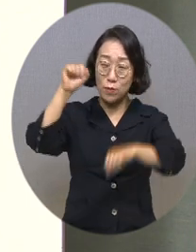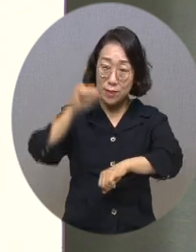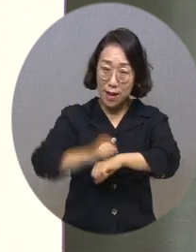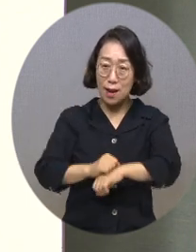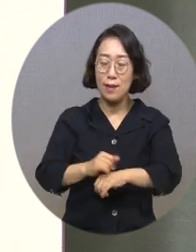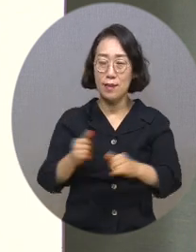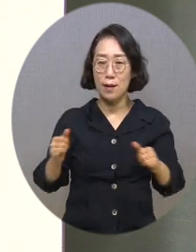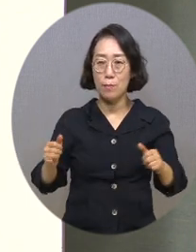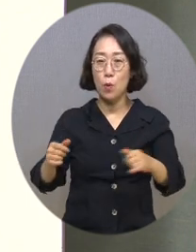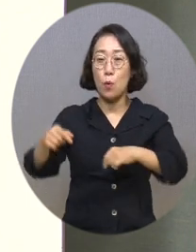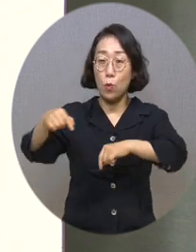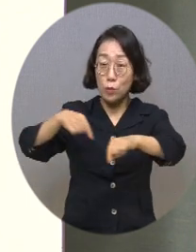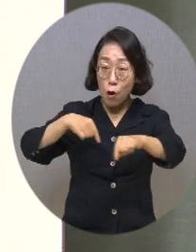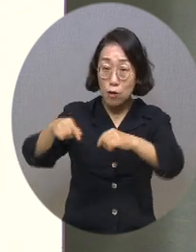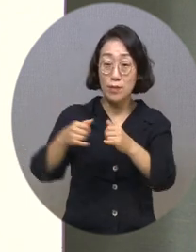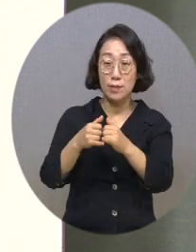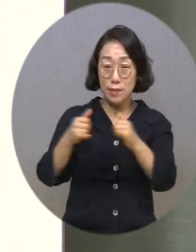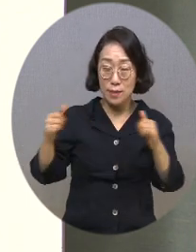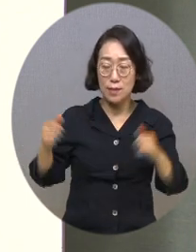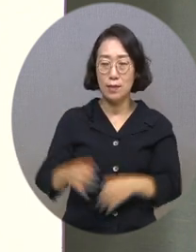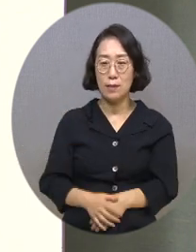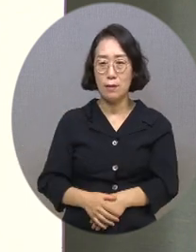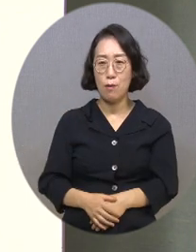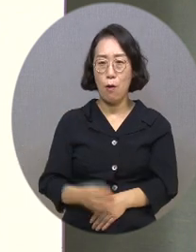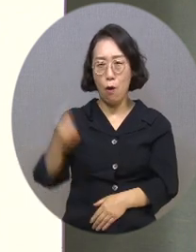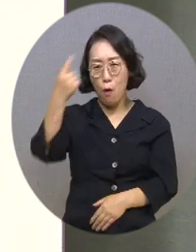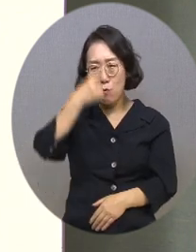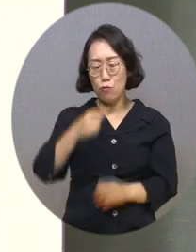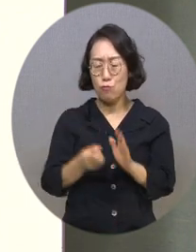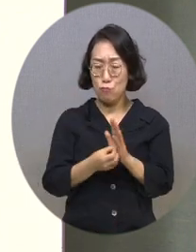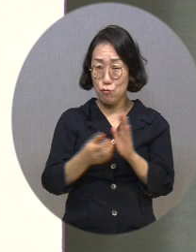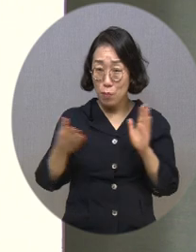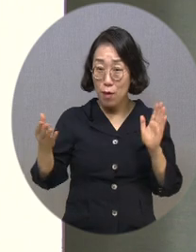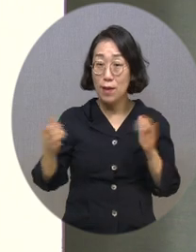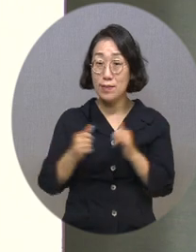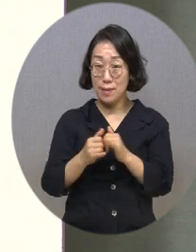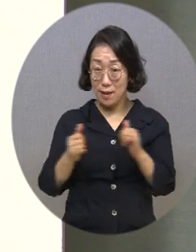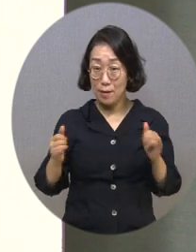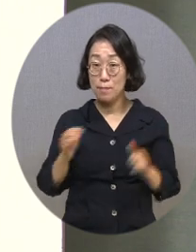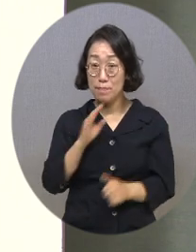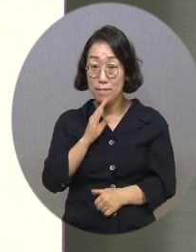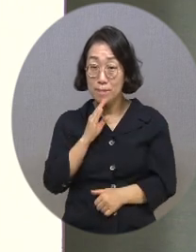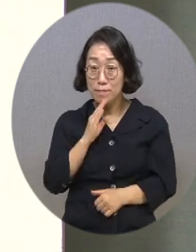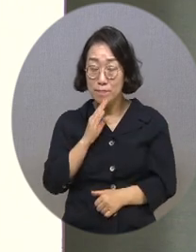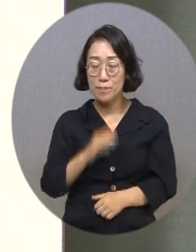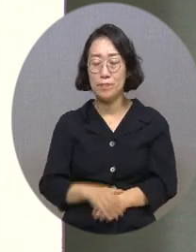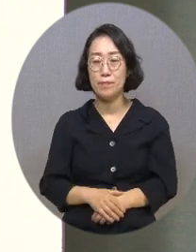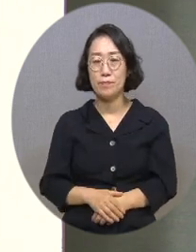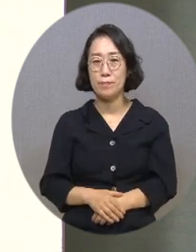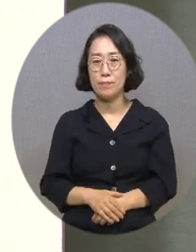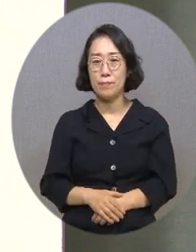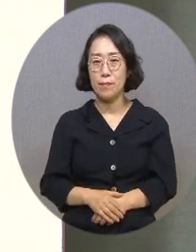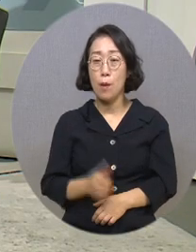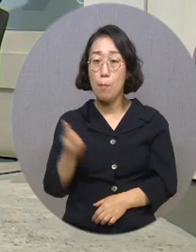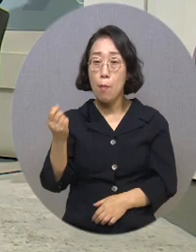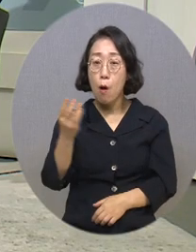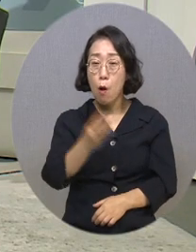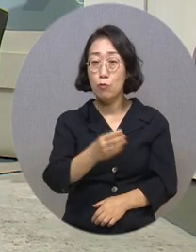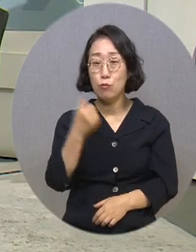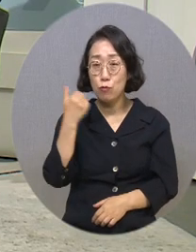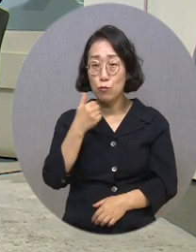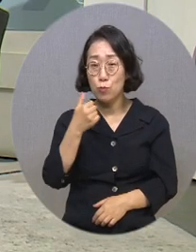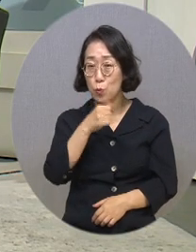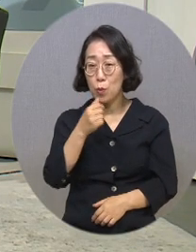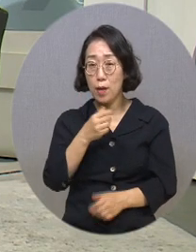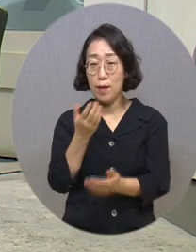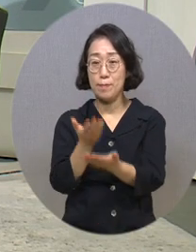또는 정치인이라든가 저명 인사들을 주로 많이 해 주셨더라고. 좀 몇 분 소개를 해 주실